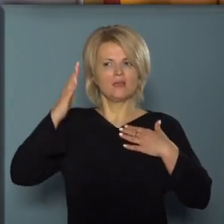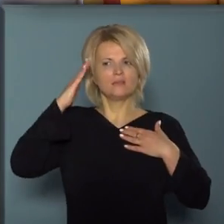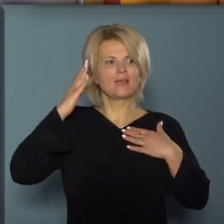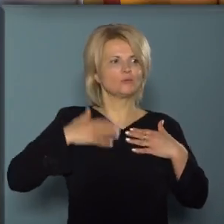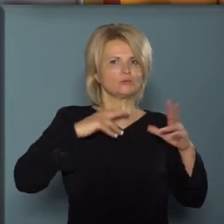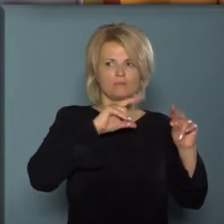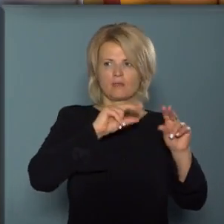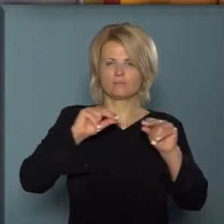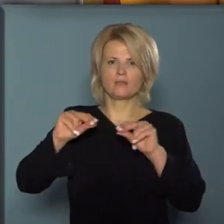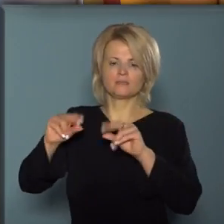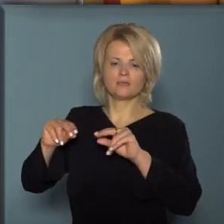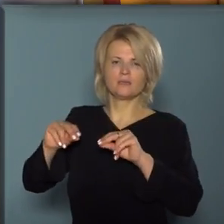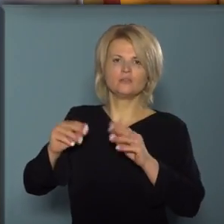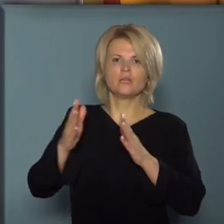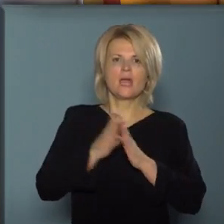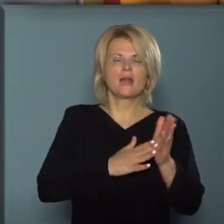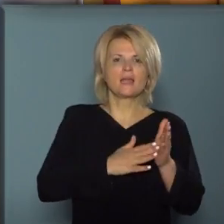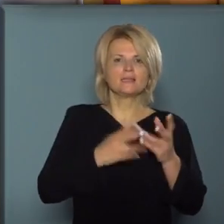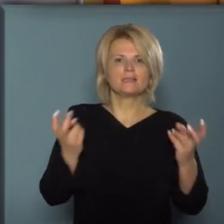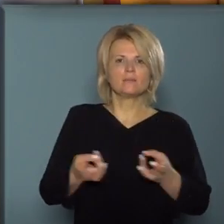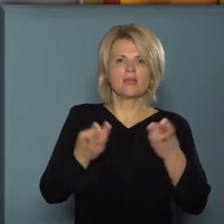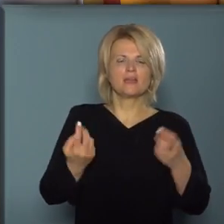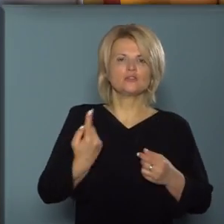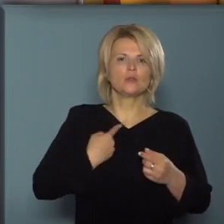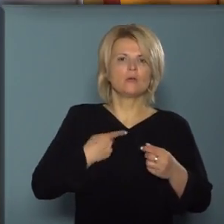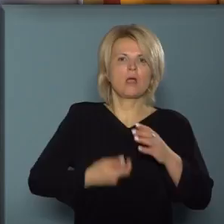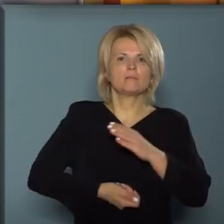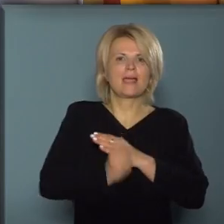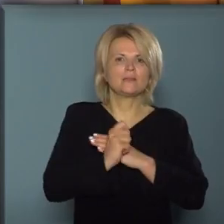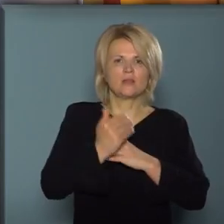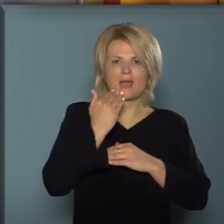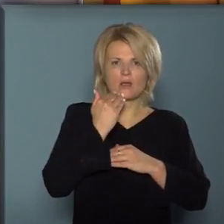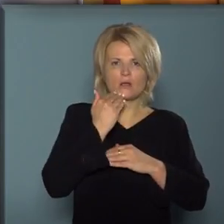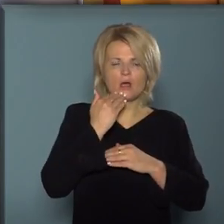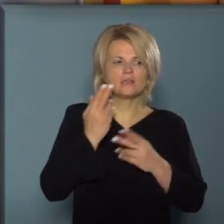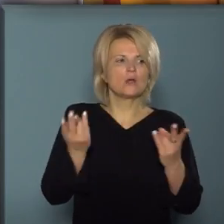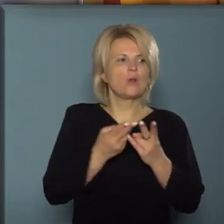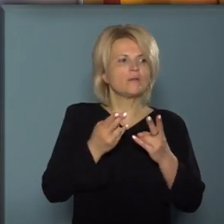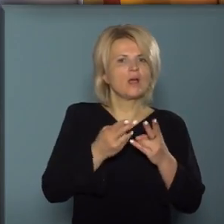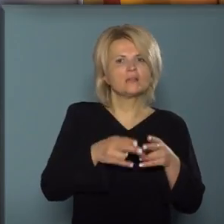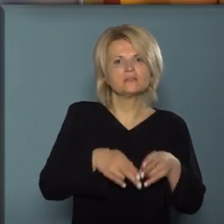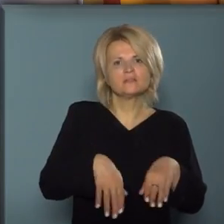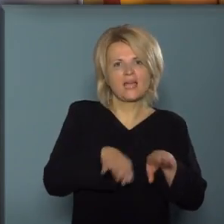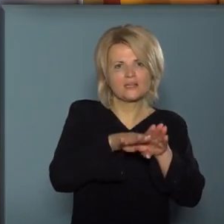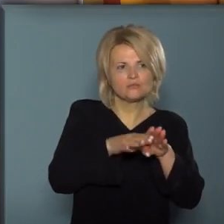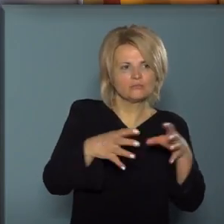kivel ezeket megosztanom, és én elkezdtem keresni, hogy hol találhatok önmagamra, hol lehet az a közeg, ahol